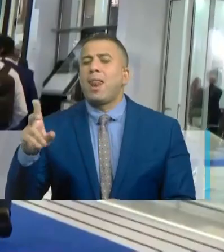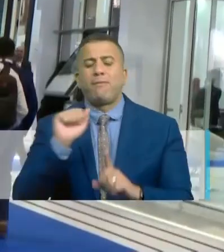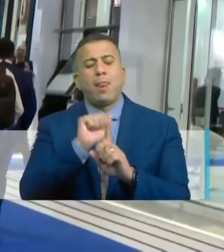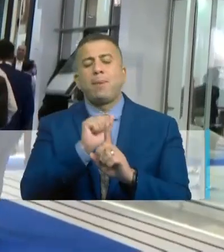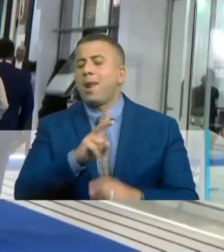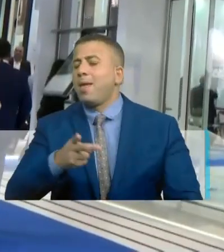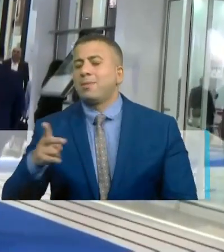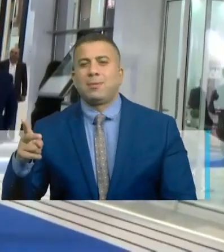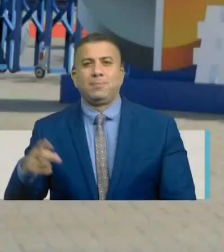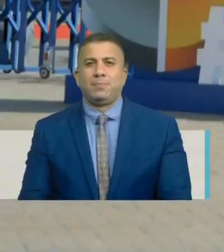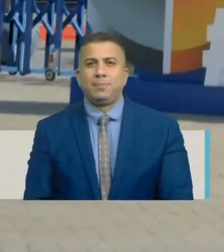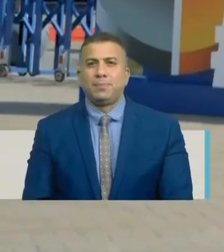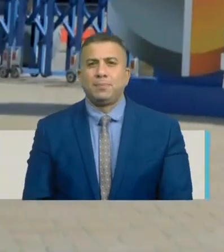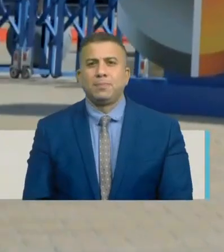والخبره في مختلف المجالات